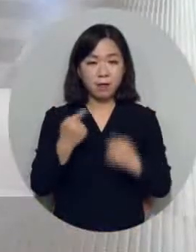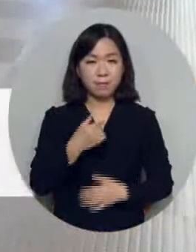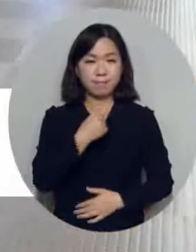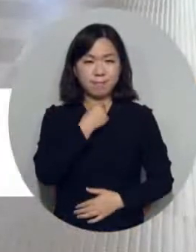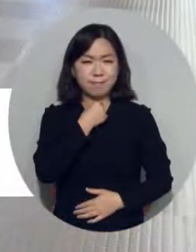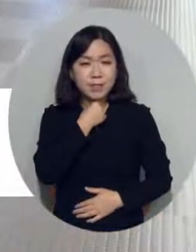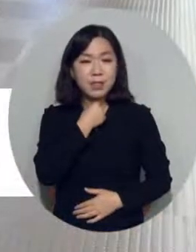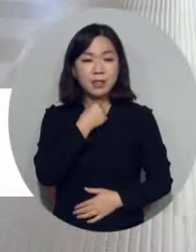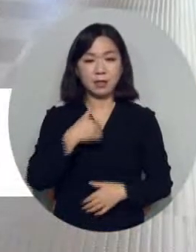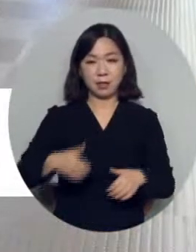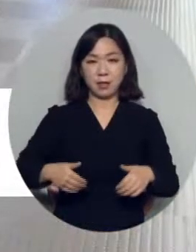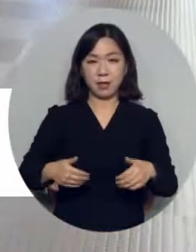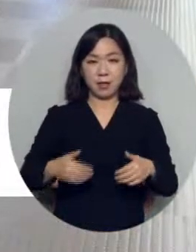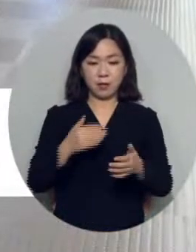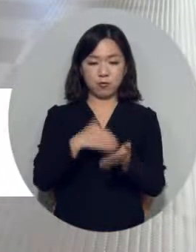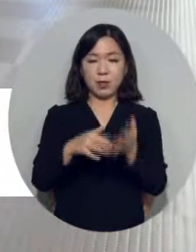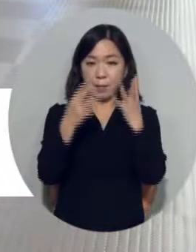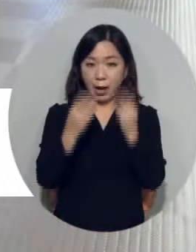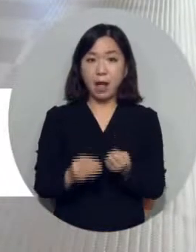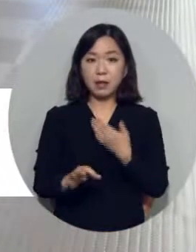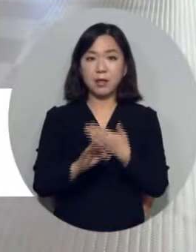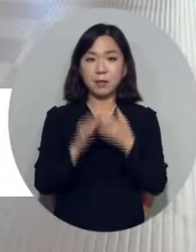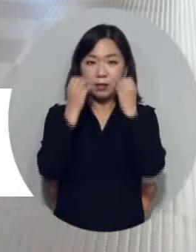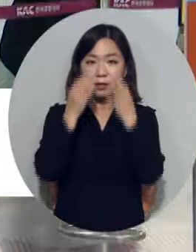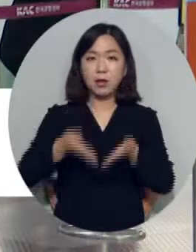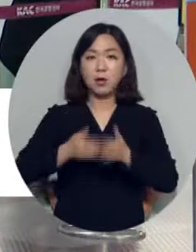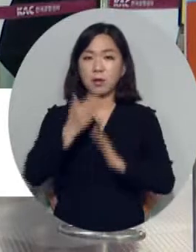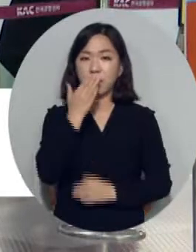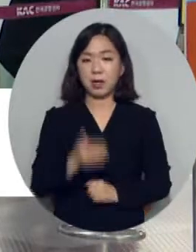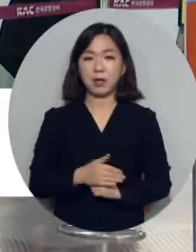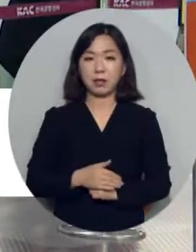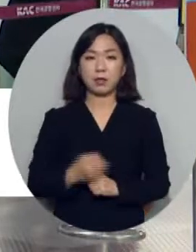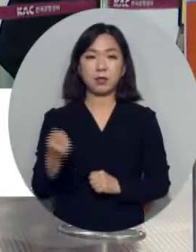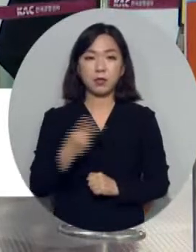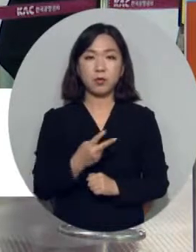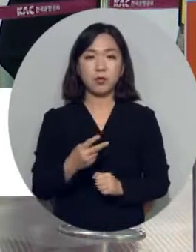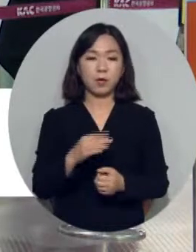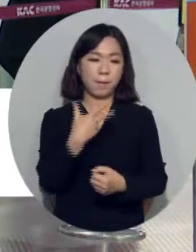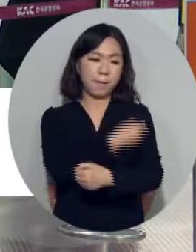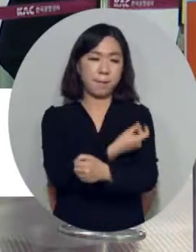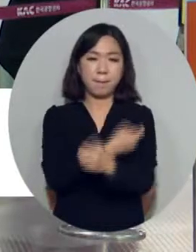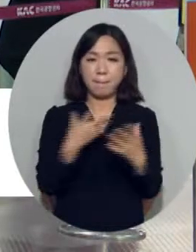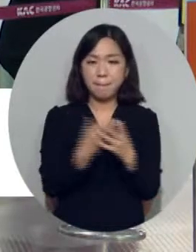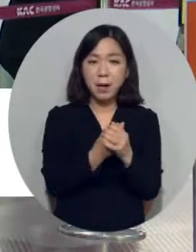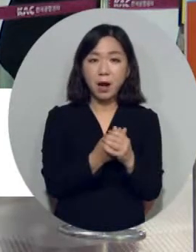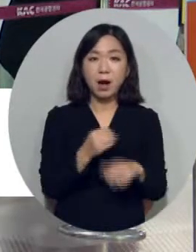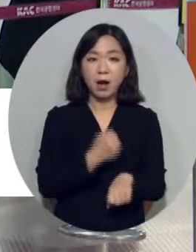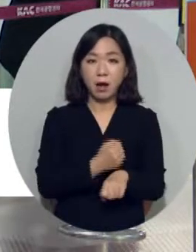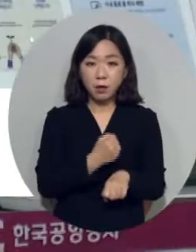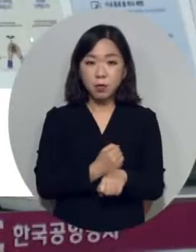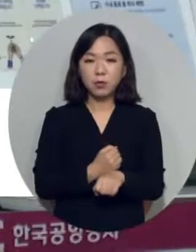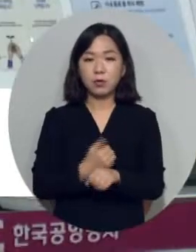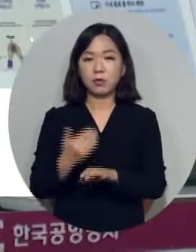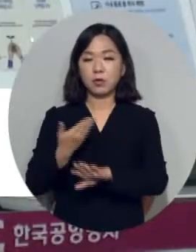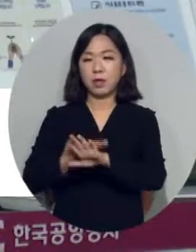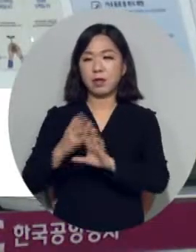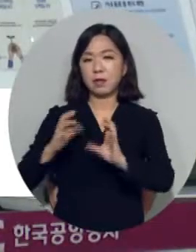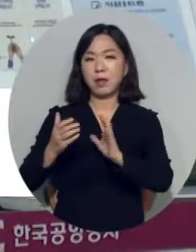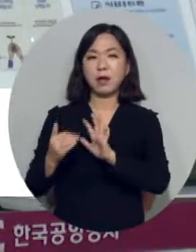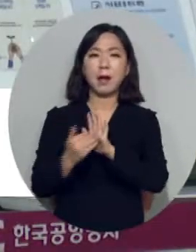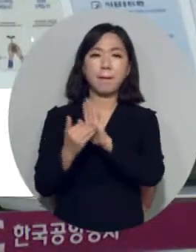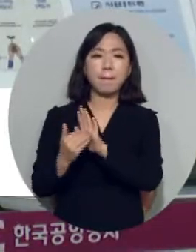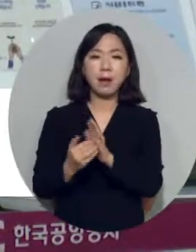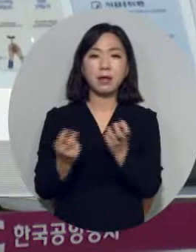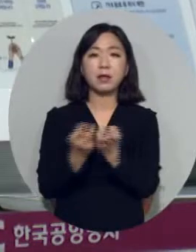충분히 뒷받침돼야 항공편이 새로 생길 수 있습니다. 또 집단 면역이 형성돼야 하고 타 국가의 방역 정책도 변동이 없어야